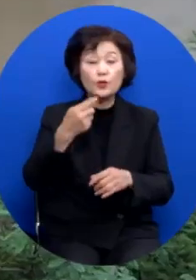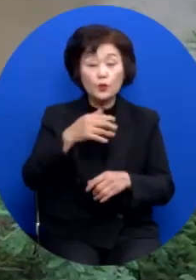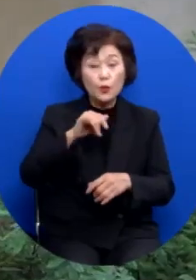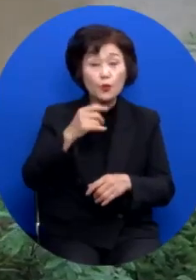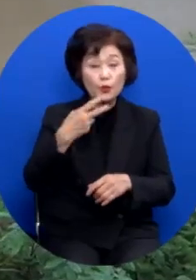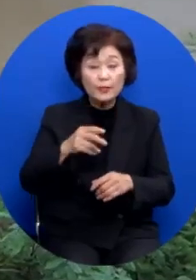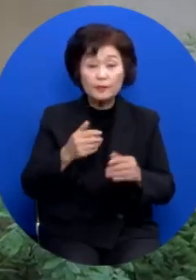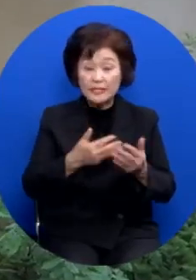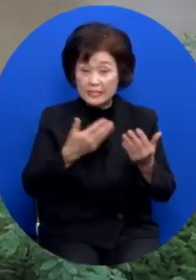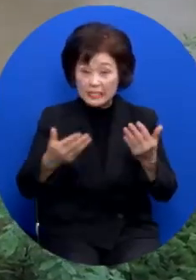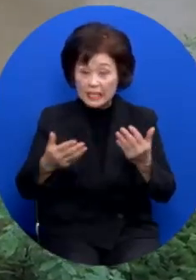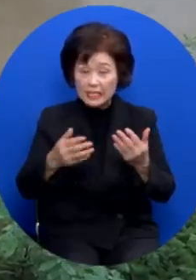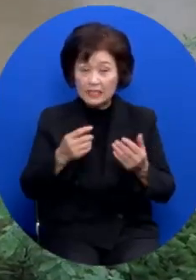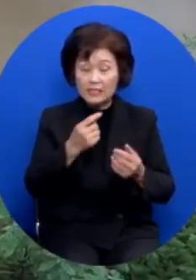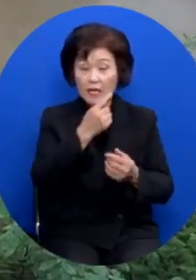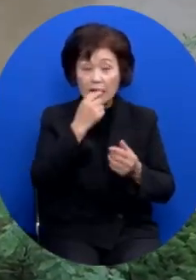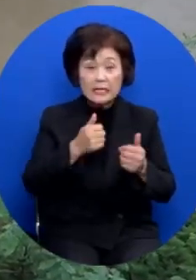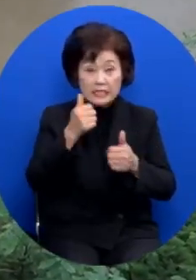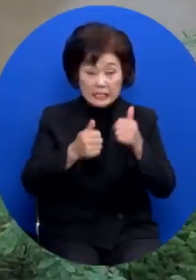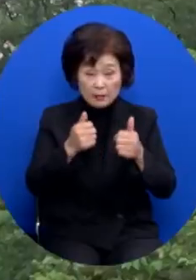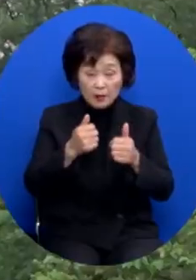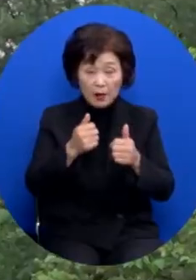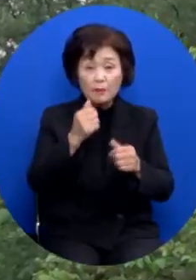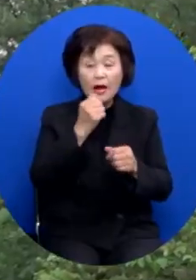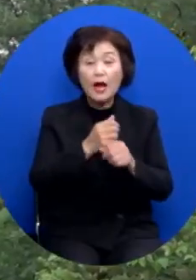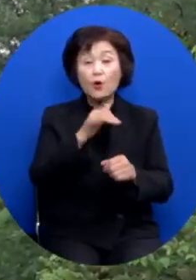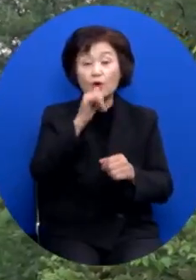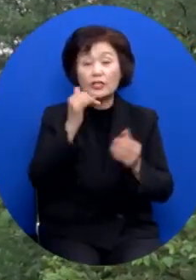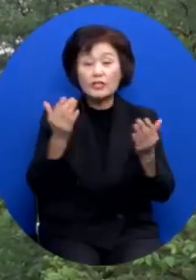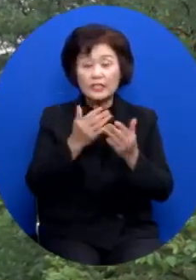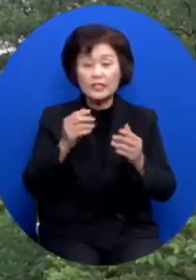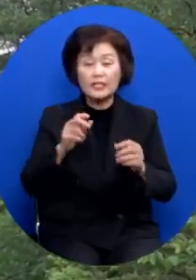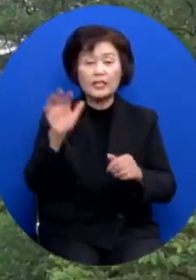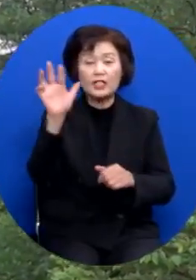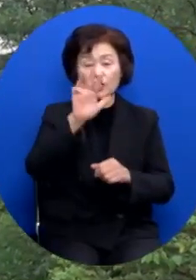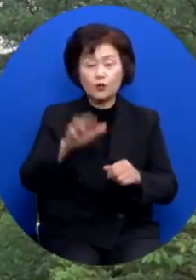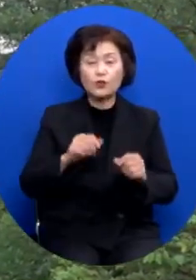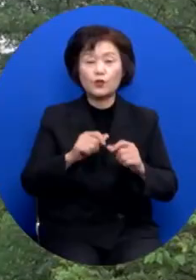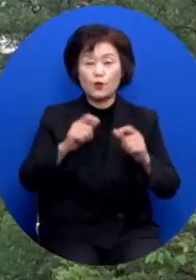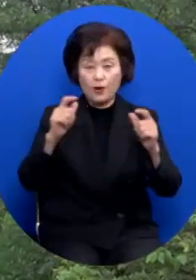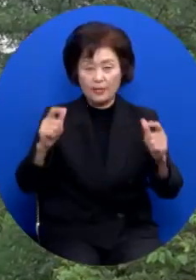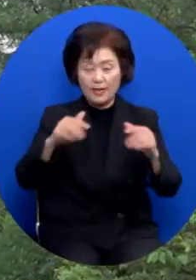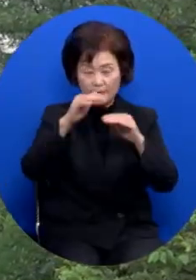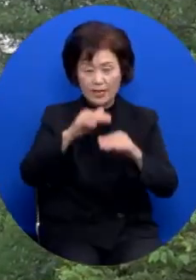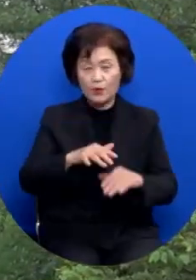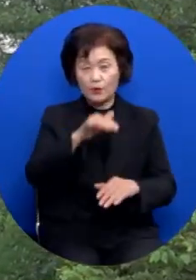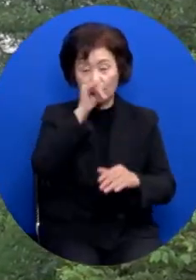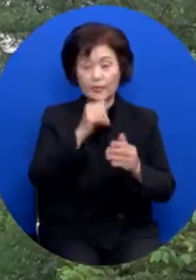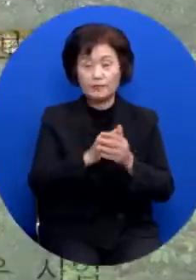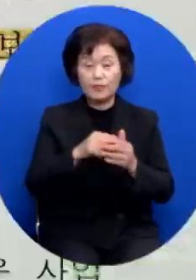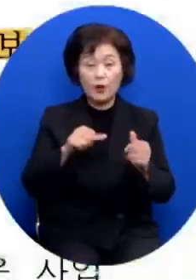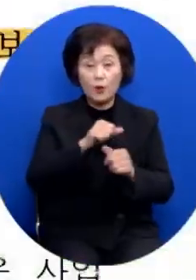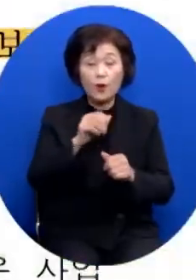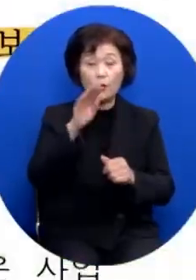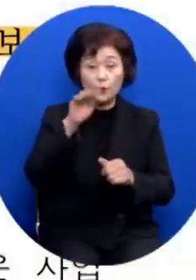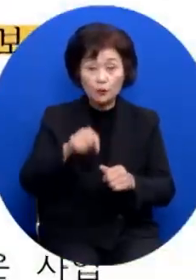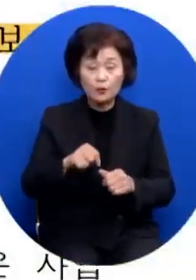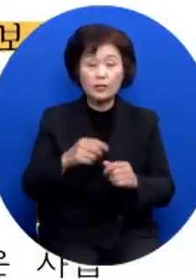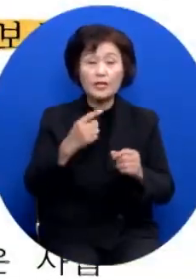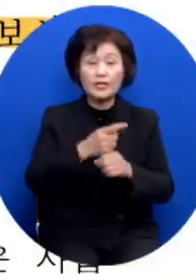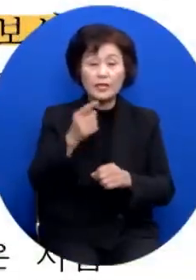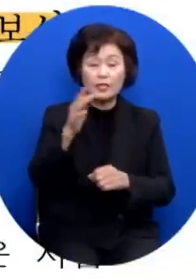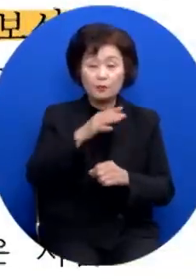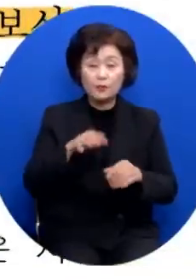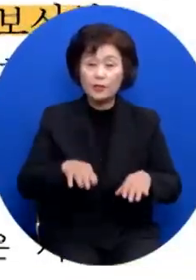시범 운영하고 있는 도시 침수 예보를 전국적으로 확대하기 위한 규정 등이 담겼습니다. 환경부는 내년부터 침수